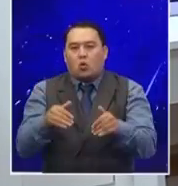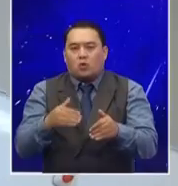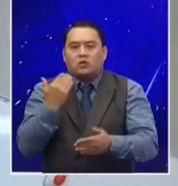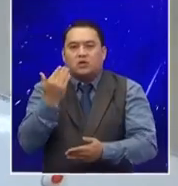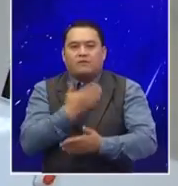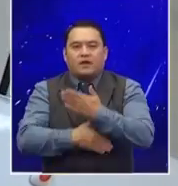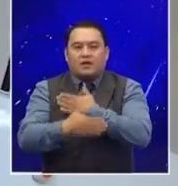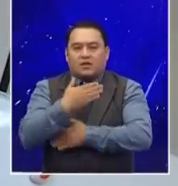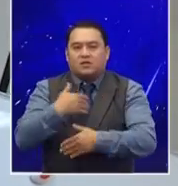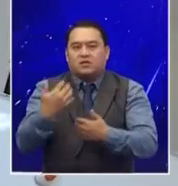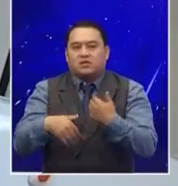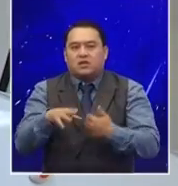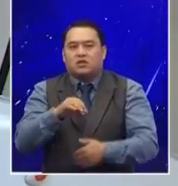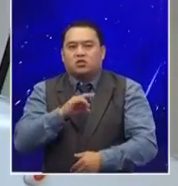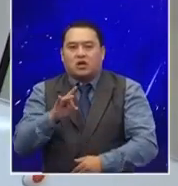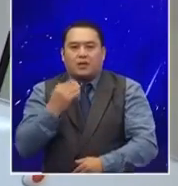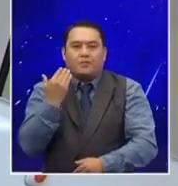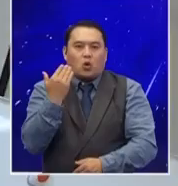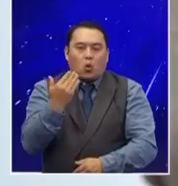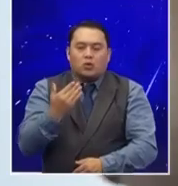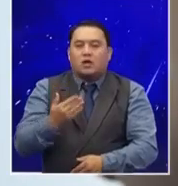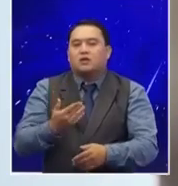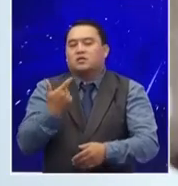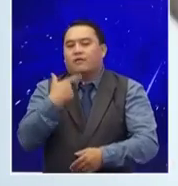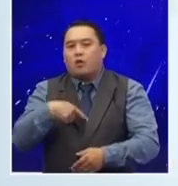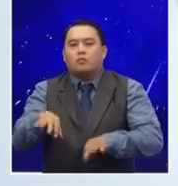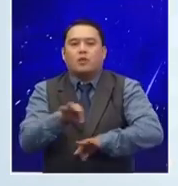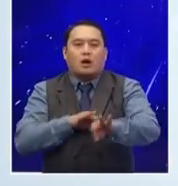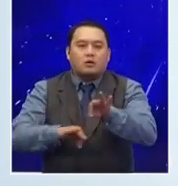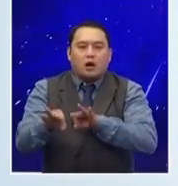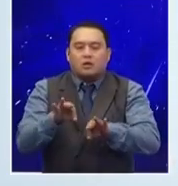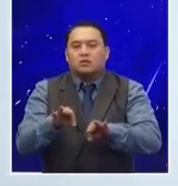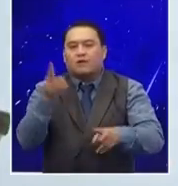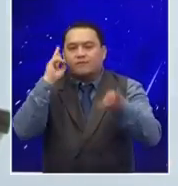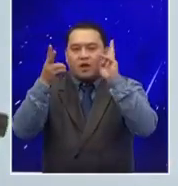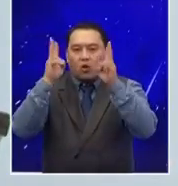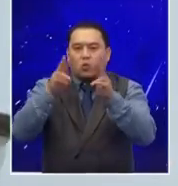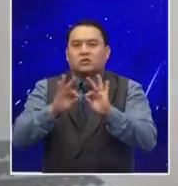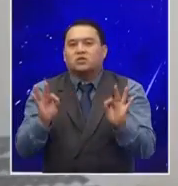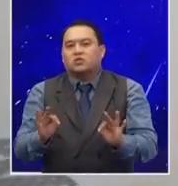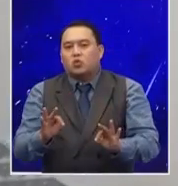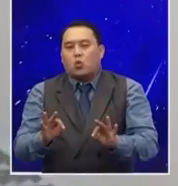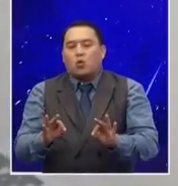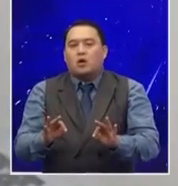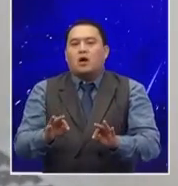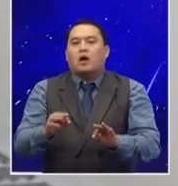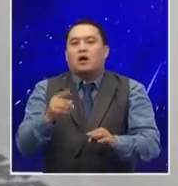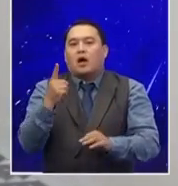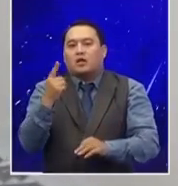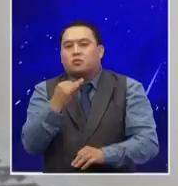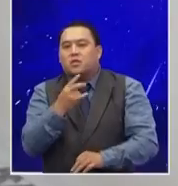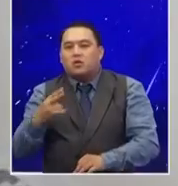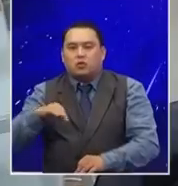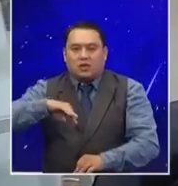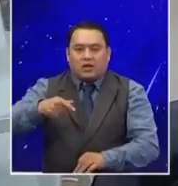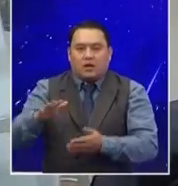имеющие инвалидность. Среди них Санжар Шаяхмет. На воплощение своего проекта «Парикмахерское искусство» он получил грант в размере 1 миллиона